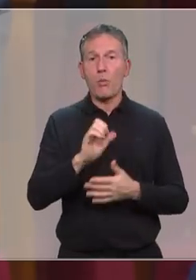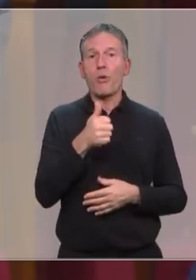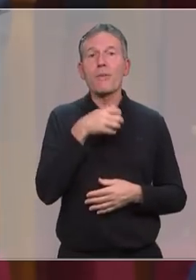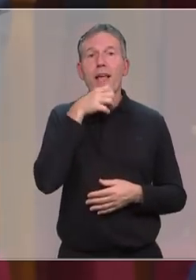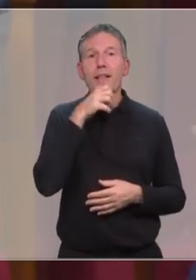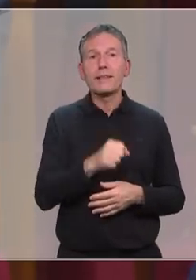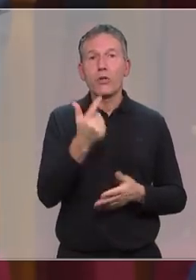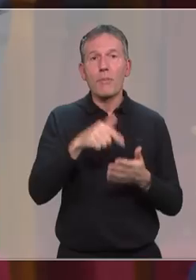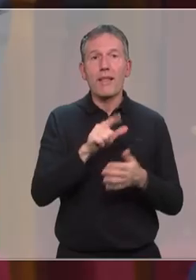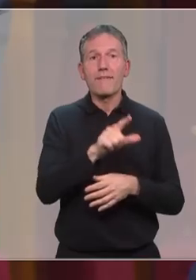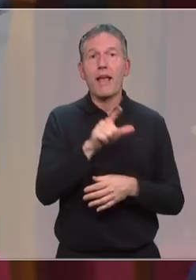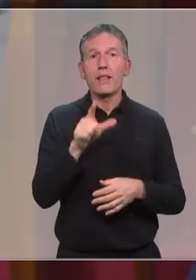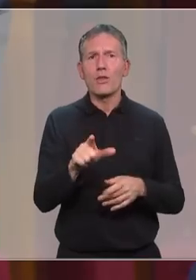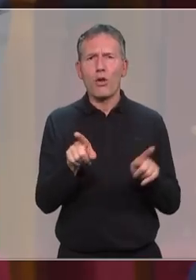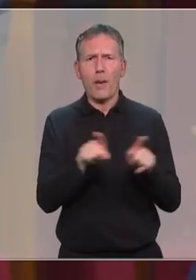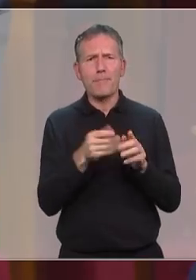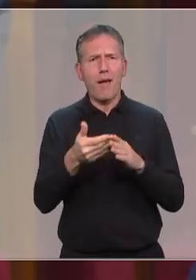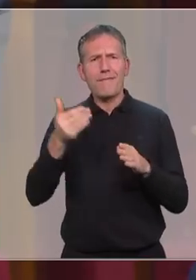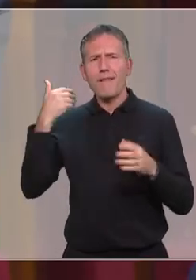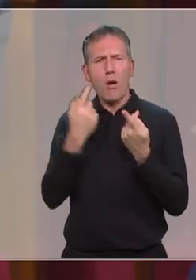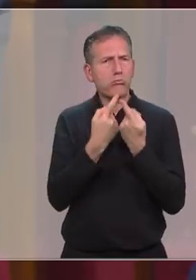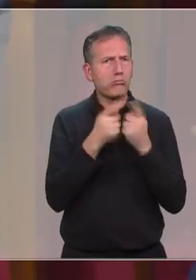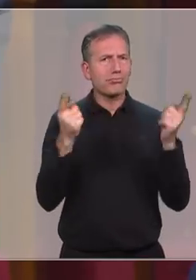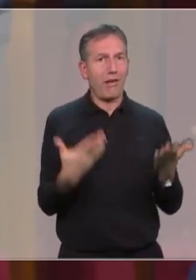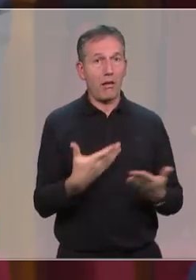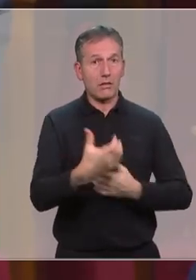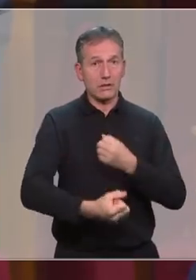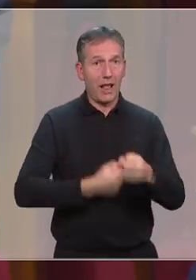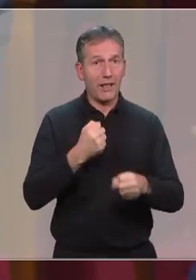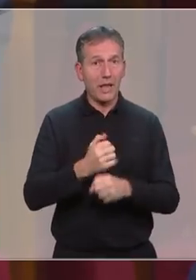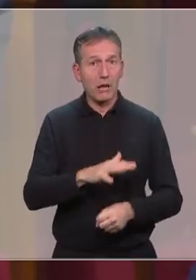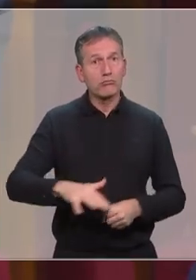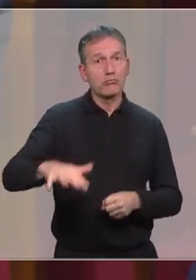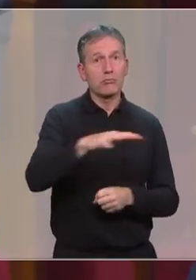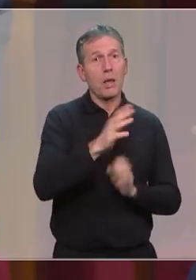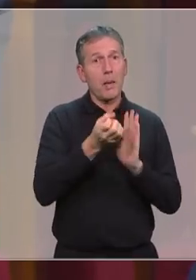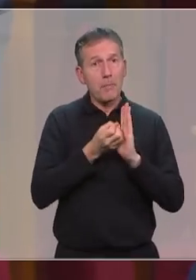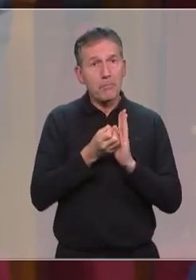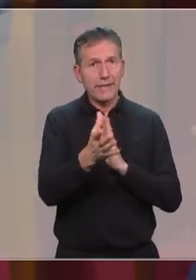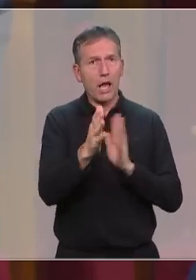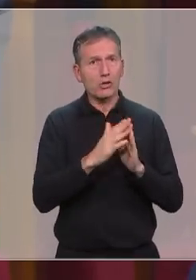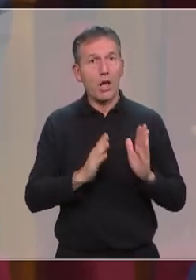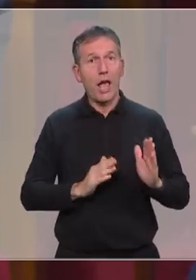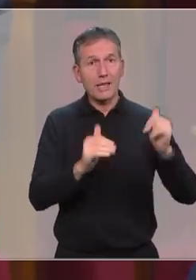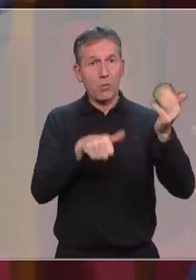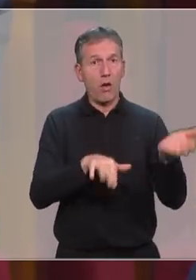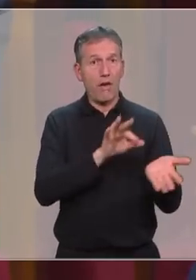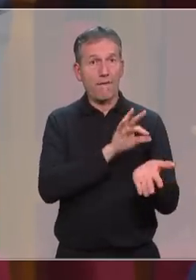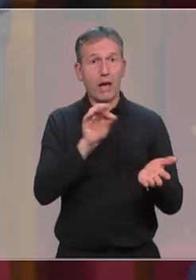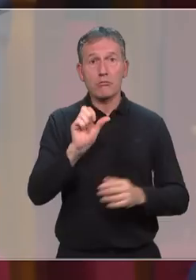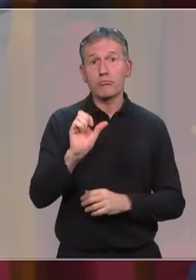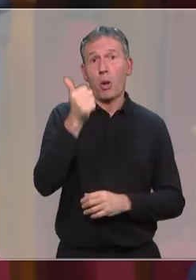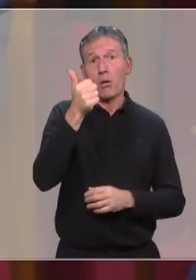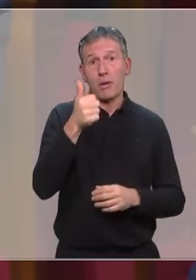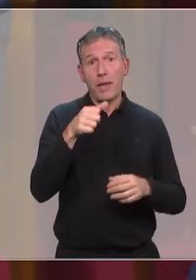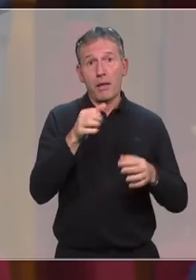décembre 2022 ne ressemble pas au précédent. Cette année, nous pouvons ici tous porter un message d'espoir. La France peut être le premier